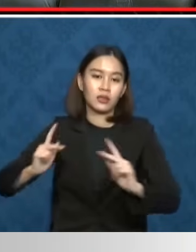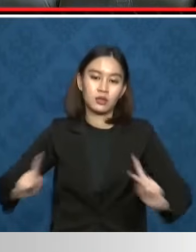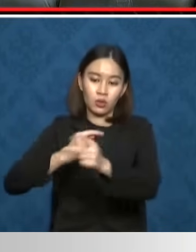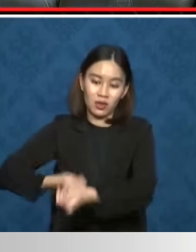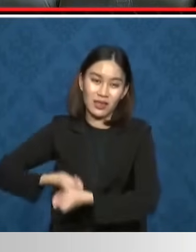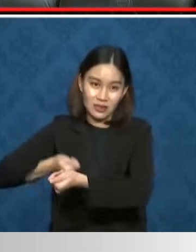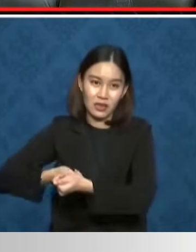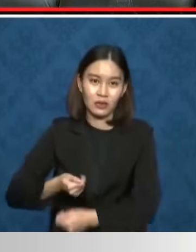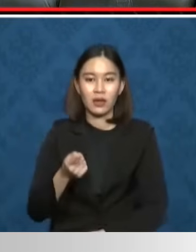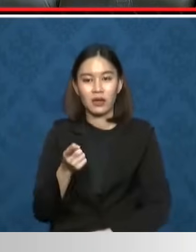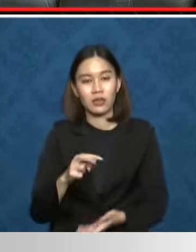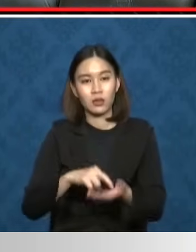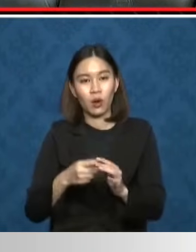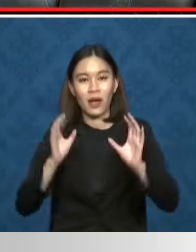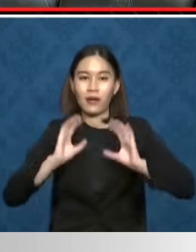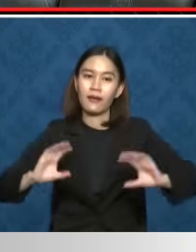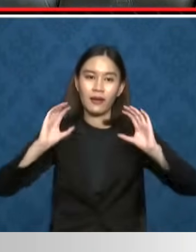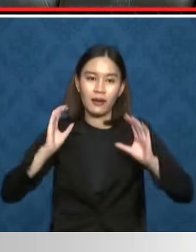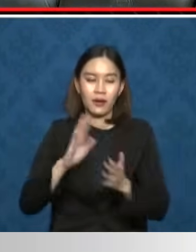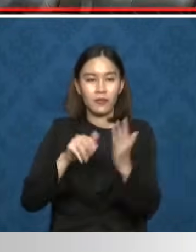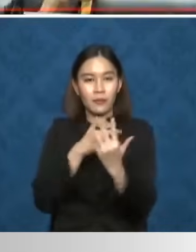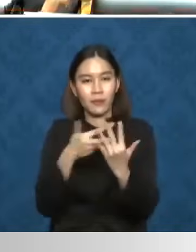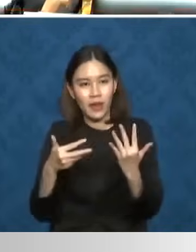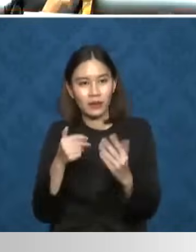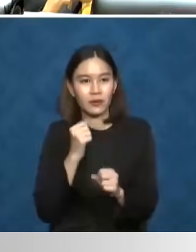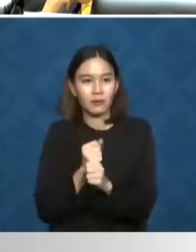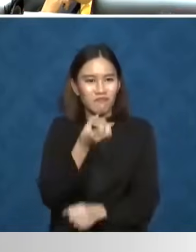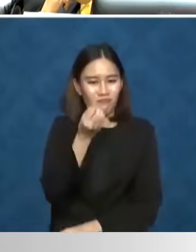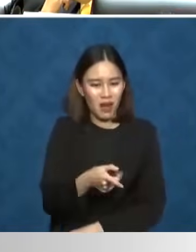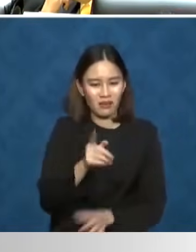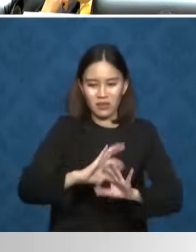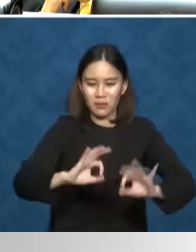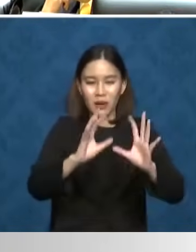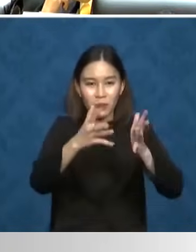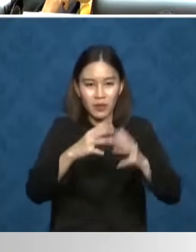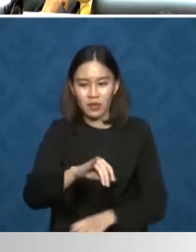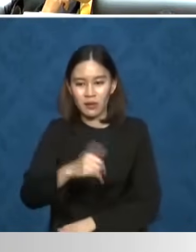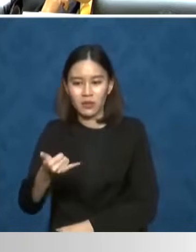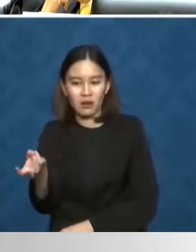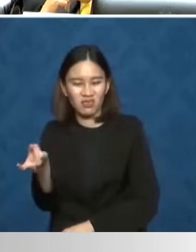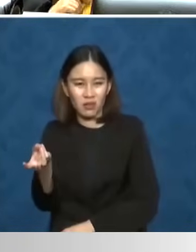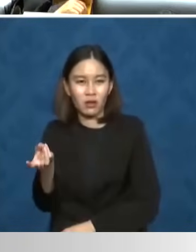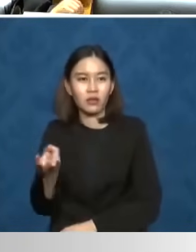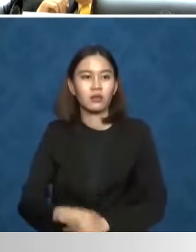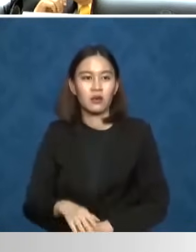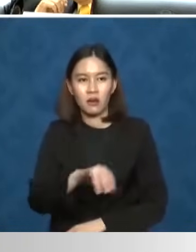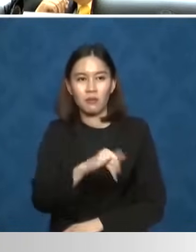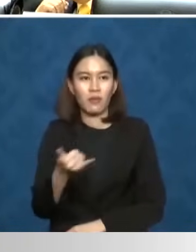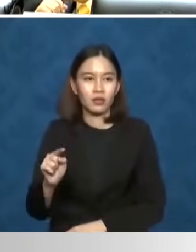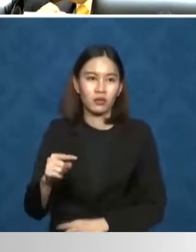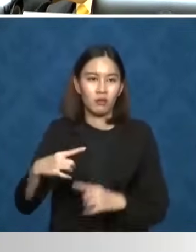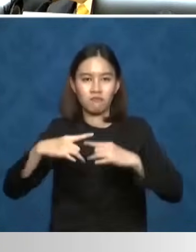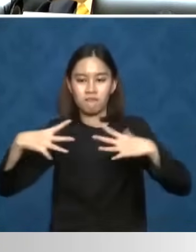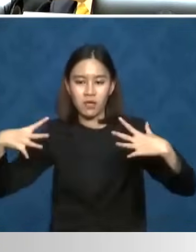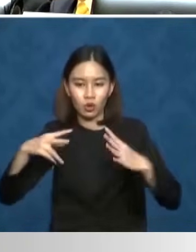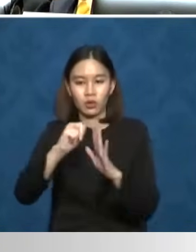นี้ครับสะท้อนว่ารัฐมีแผนการใช้งบประมาณในบางเรื่องที่มากเกินความจำเป็นบางเรื่องน้อยเกินไปและบางเรื่องสวนท